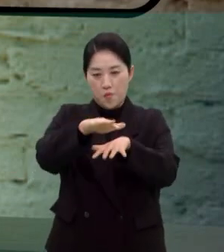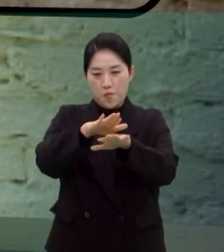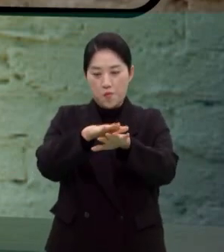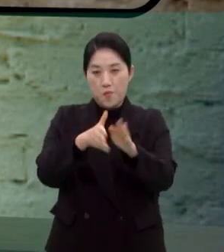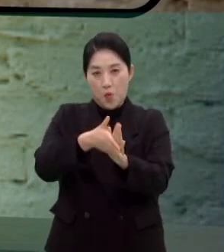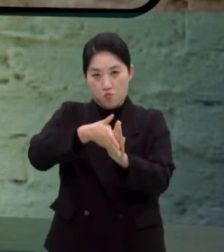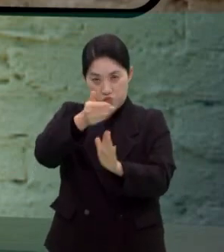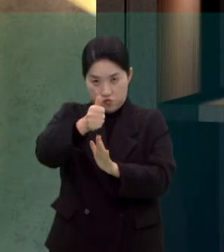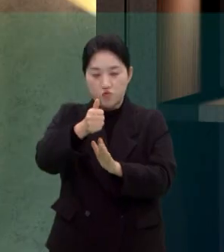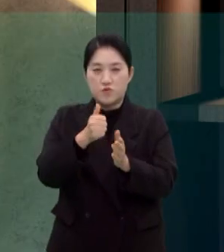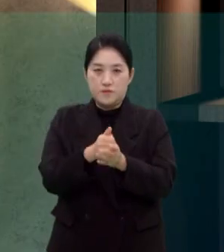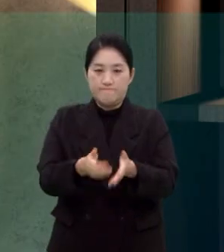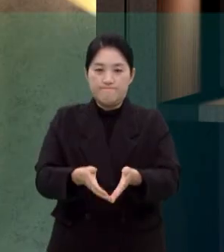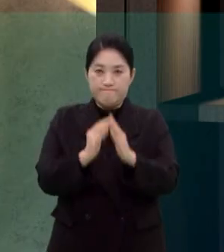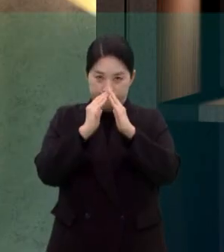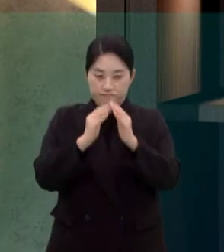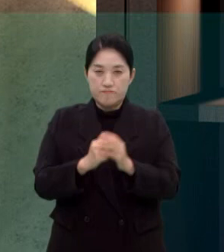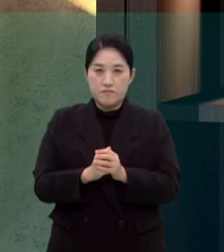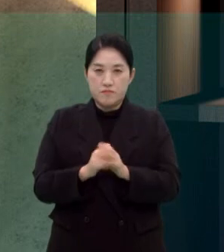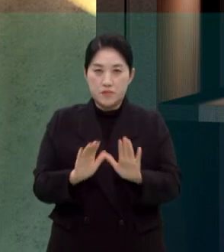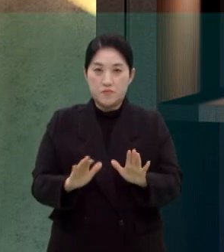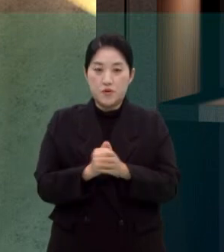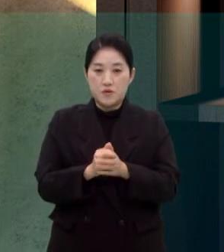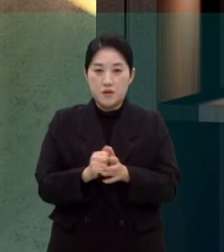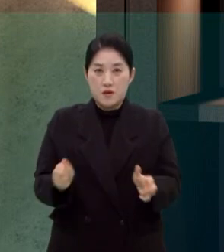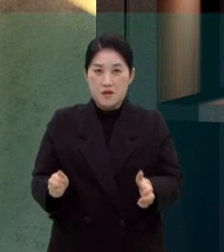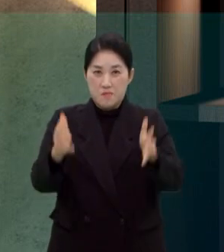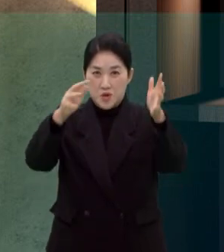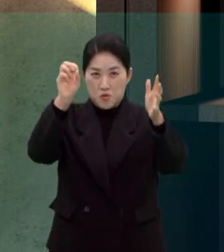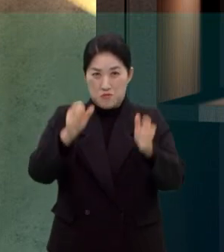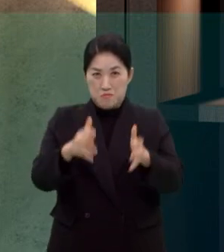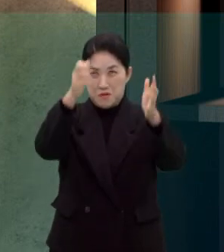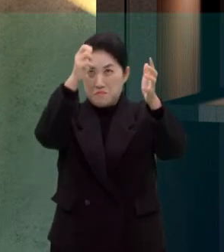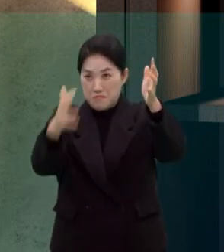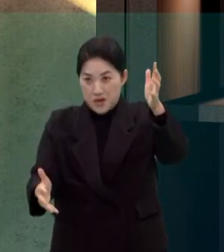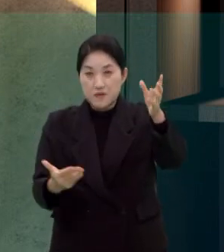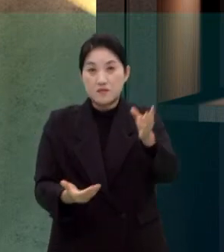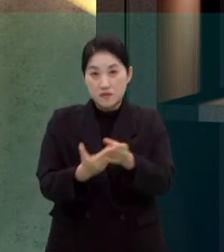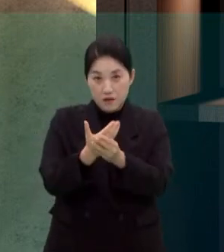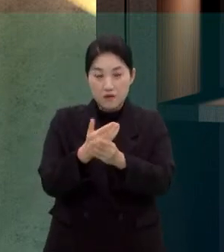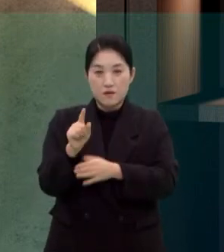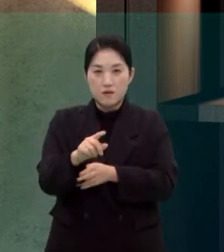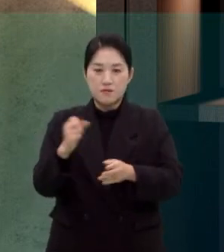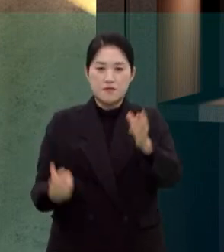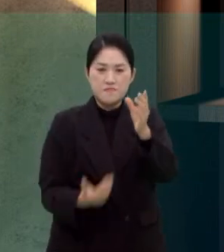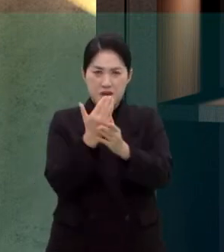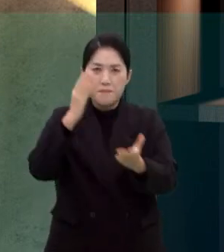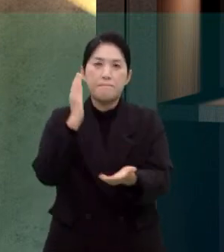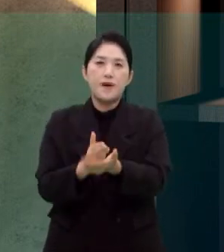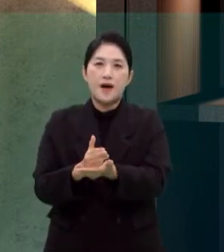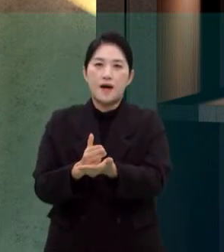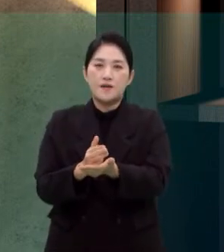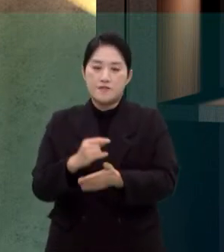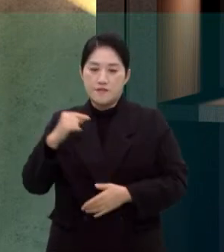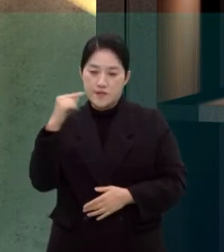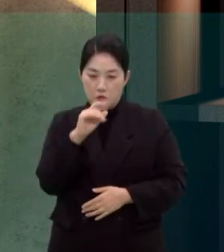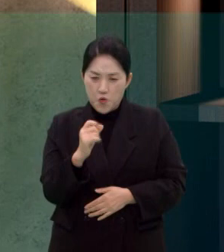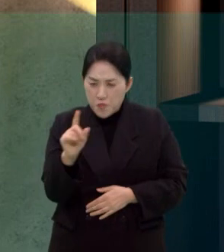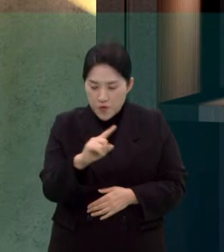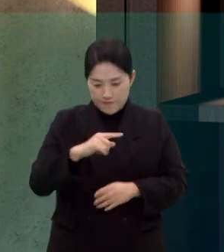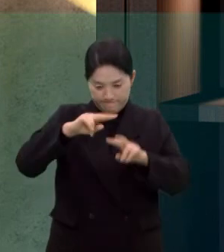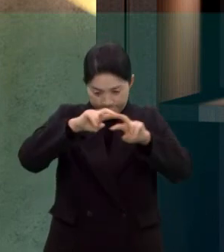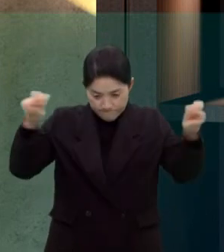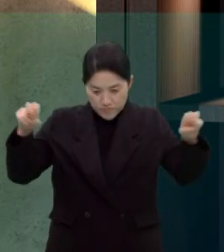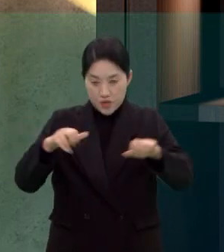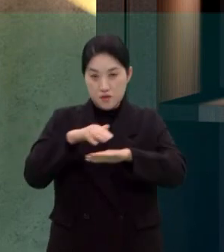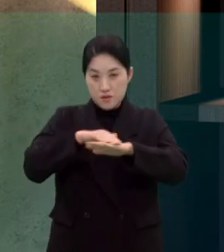출범시켰습니다. 이번 아파트 공사 현장 붕괴 사고 역시 재발 방지를 위한 철저한 원인 분석,